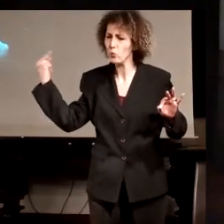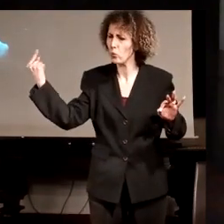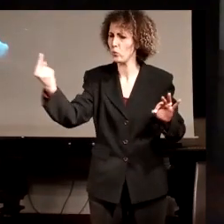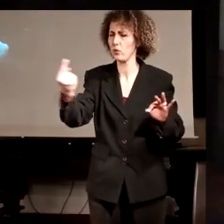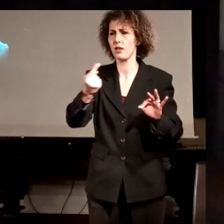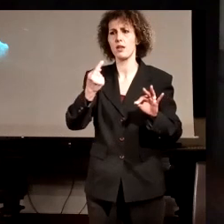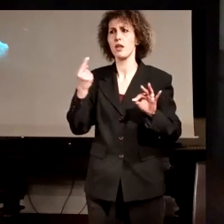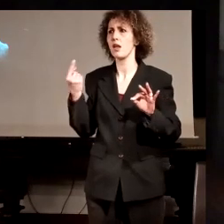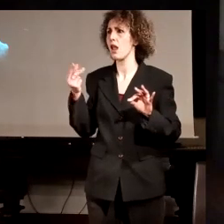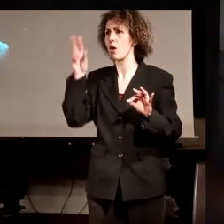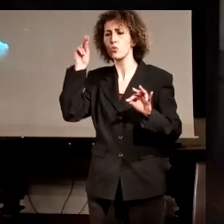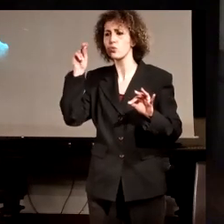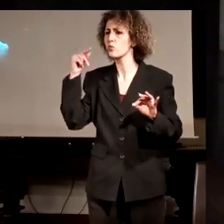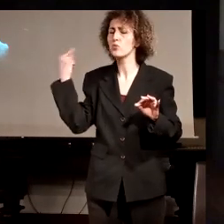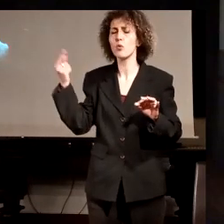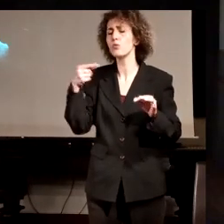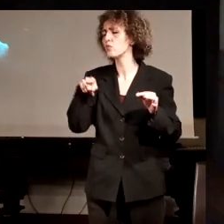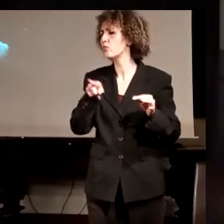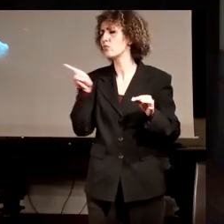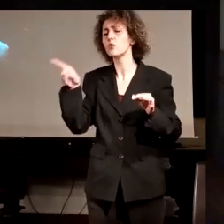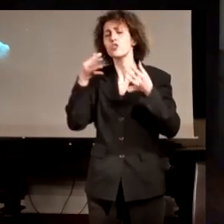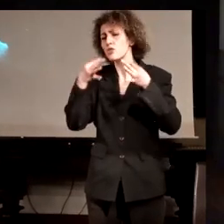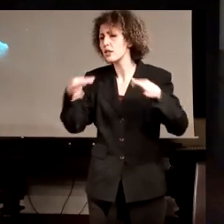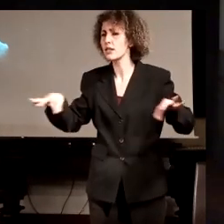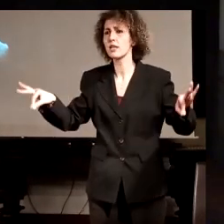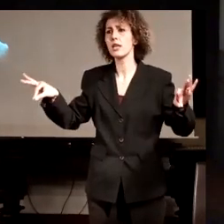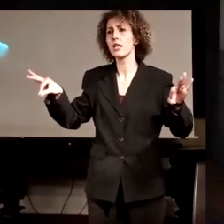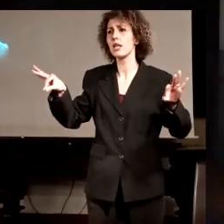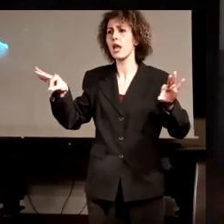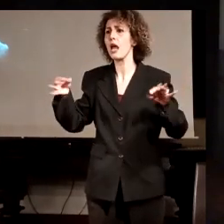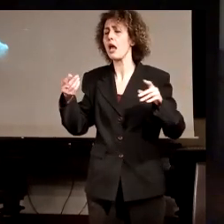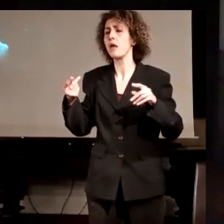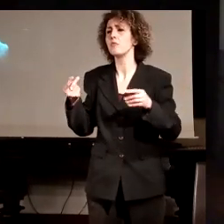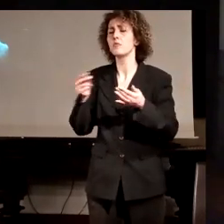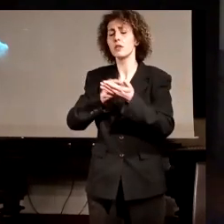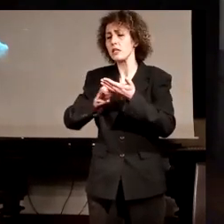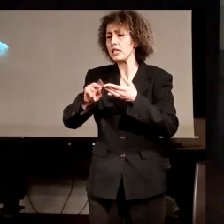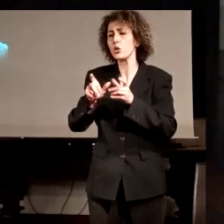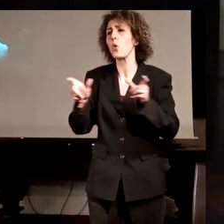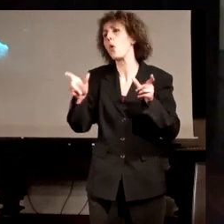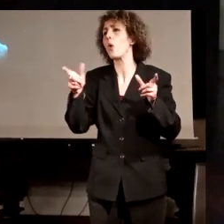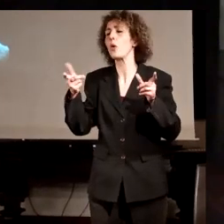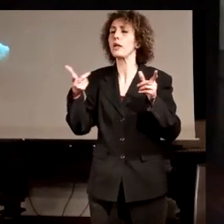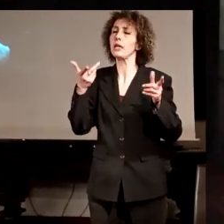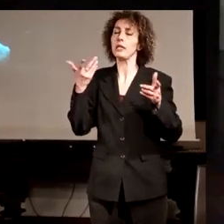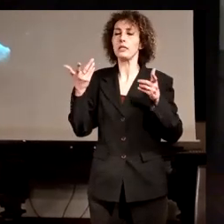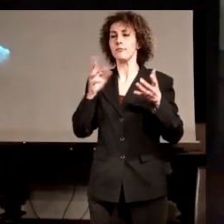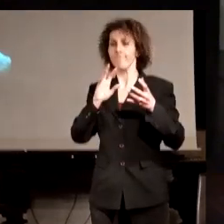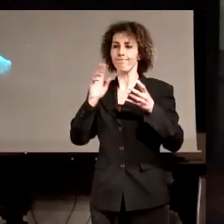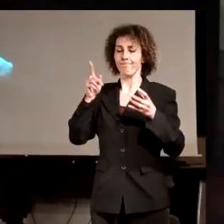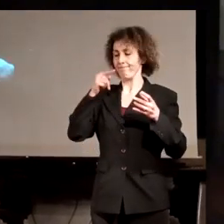conosciuto non aveva le pizze tipiche di noi scrittori che kharja nastasic niente nonostante